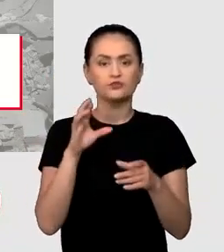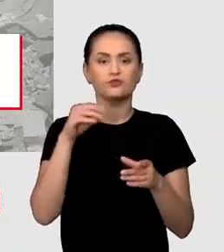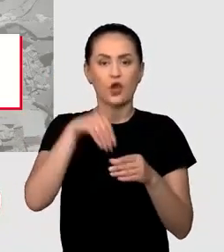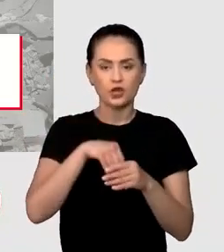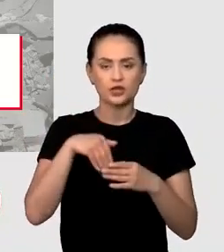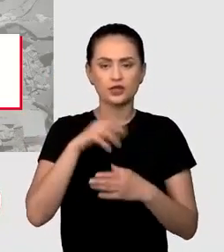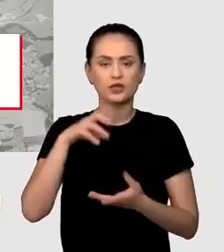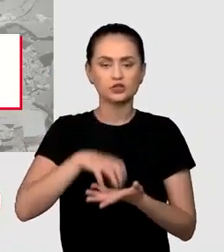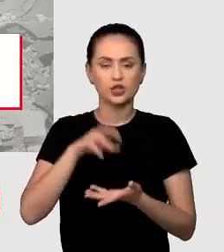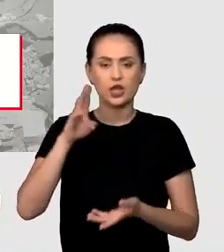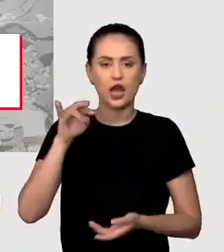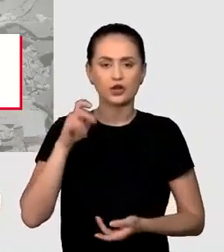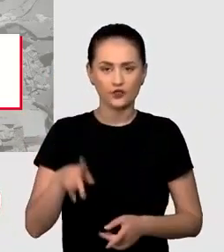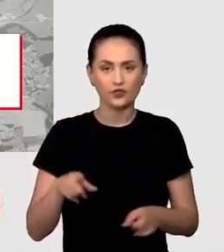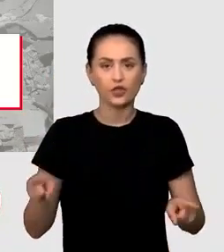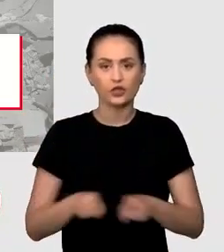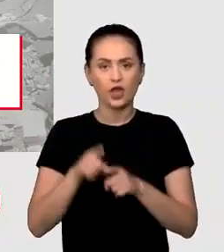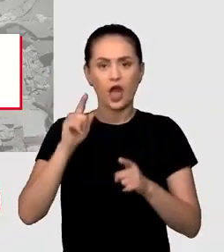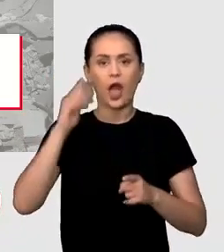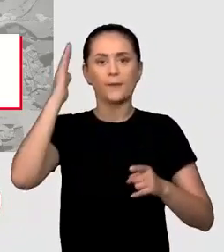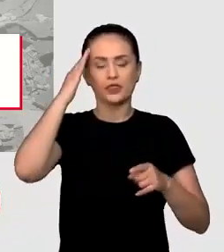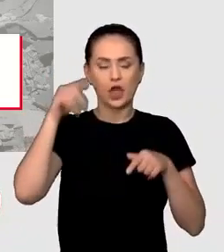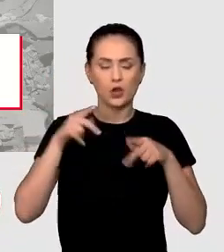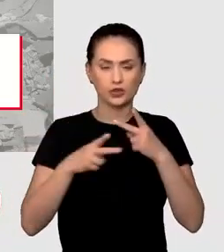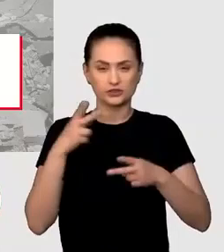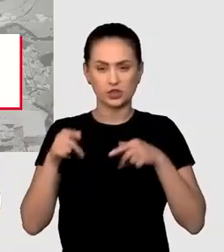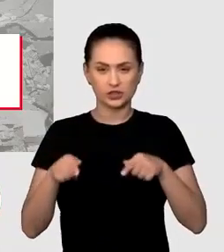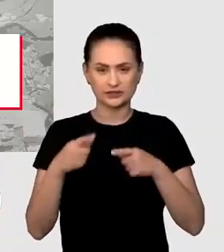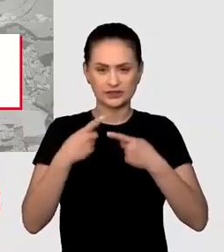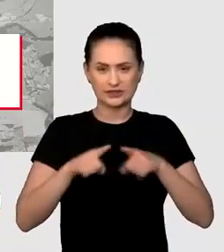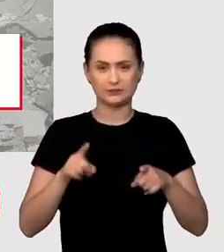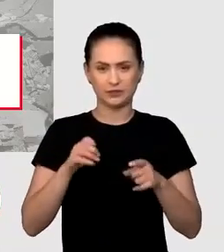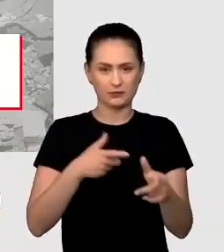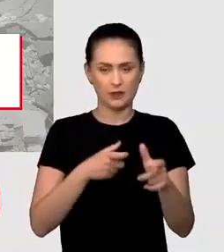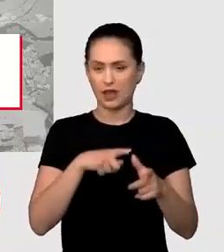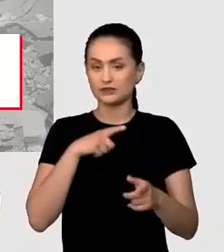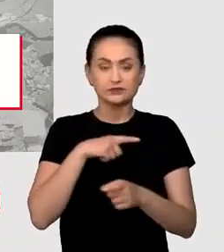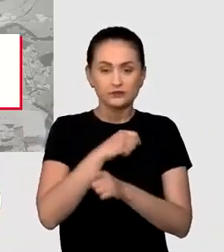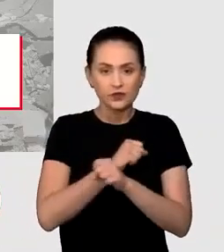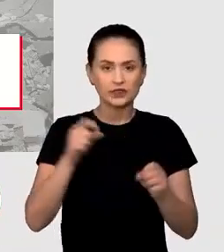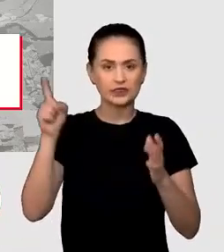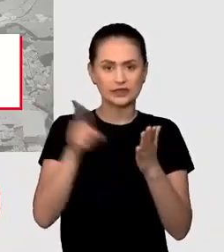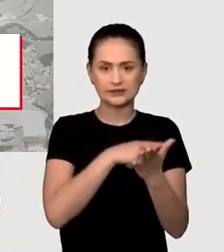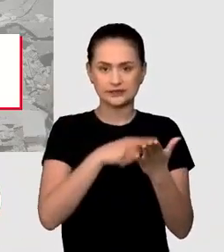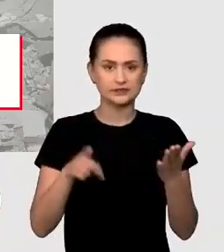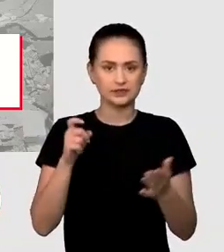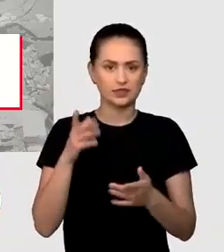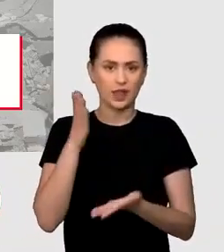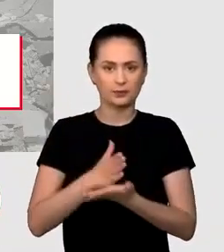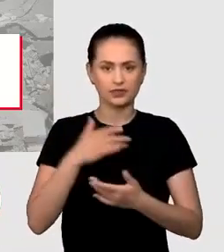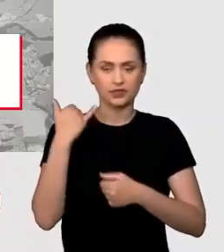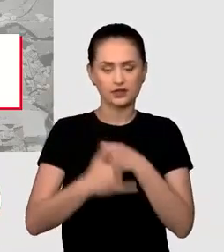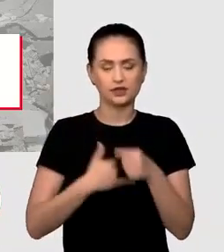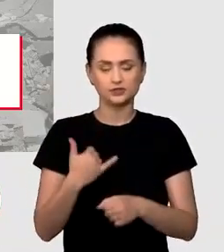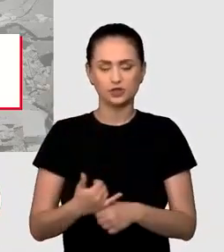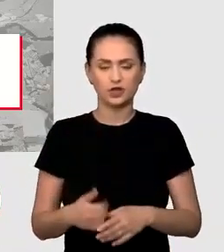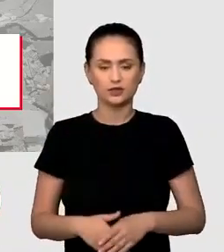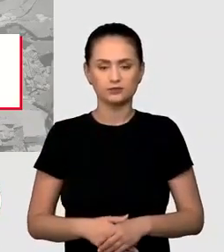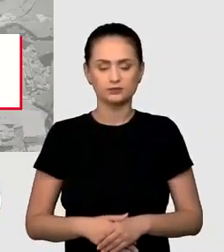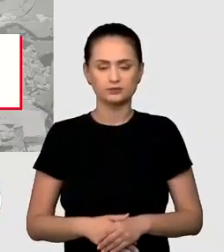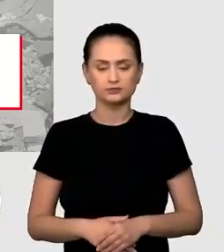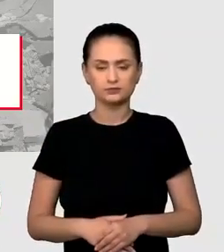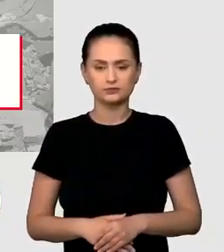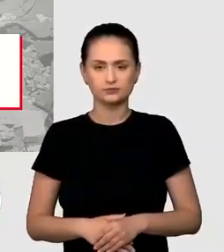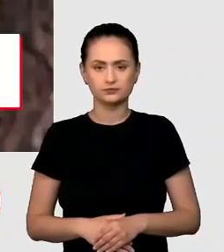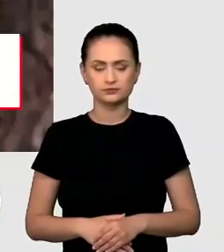fosfor în regiunea Harkov. Totodată, a reamintit că utilizarea acestui tip de armament este strict interzisă de către dreptul internațional.